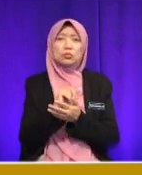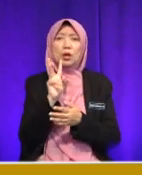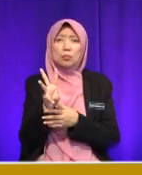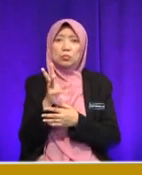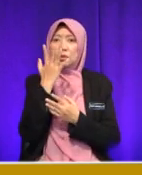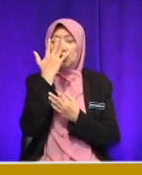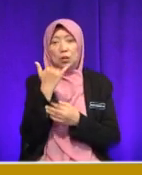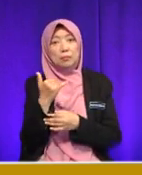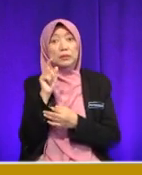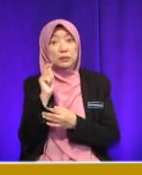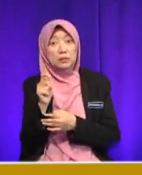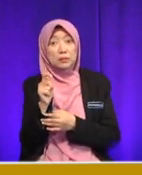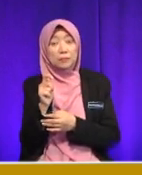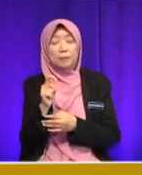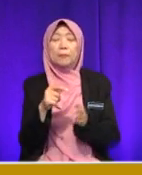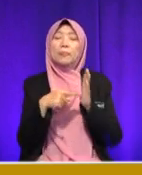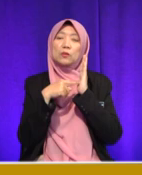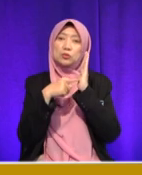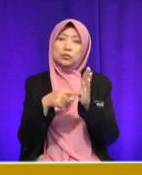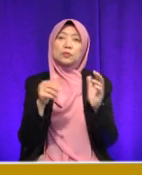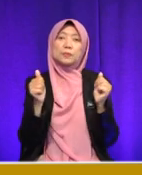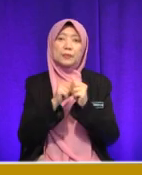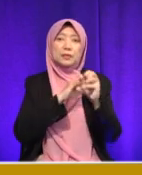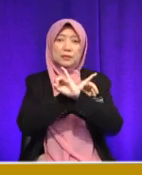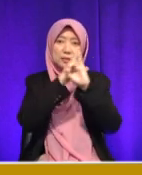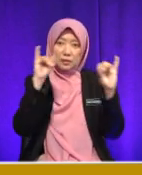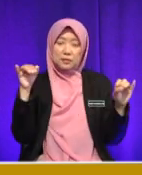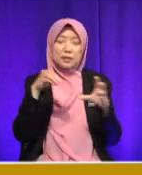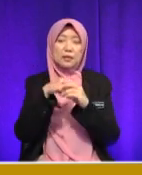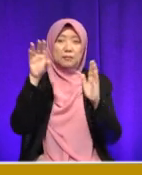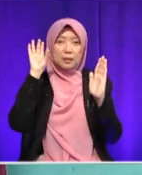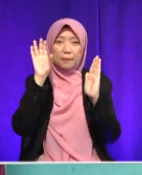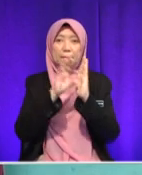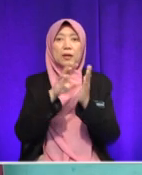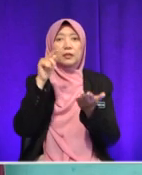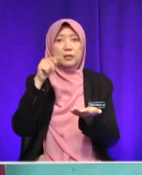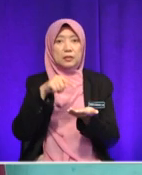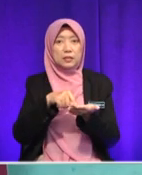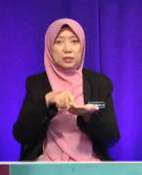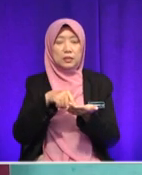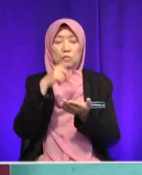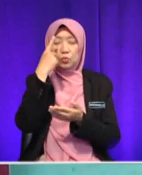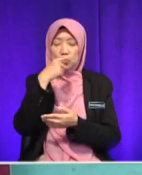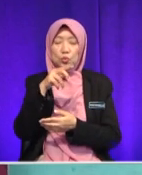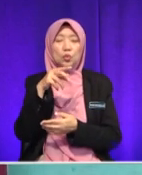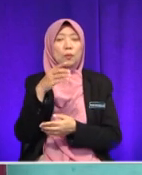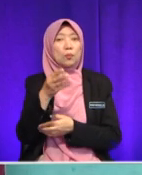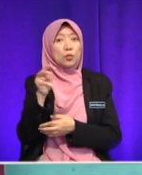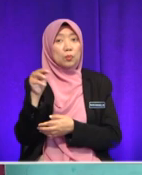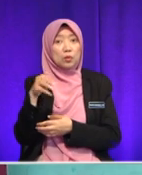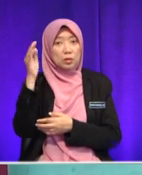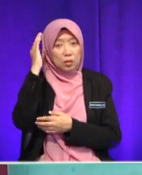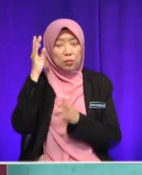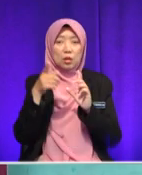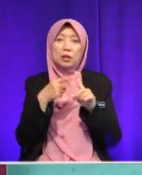kenapa jawapan itu adalah T, ditunjukkan dengan jelas dalam gambar ini. Dan untuk pengetahuan anda, soalan ini adalah soalan daripada buku